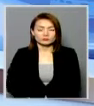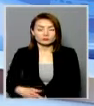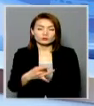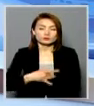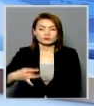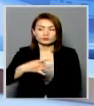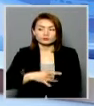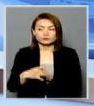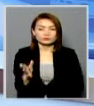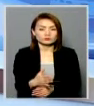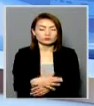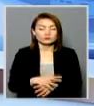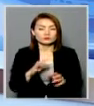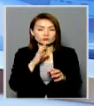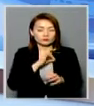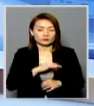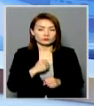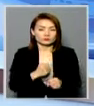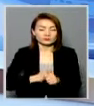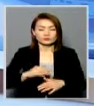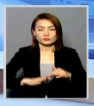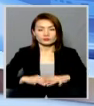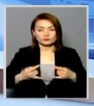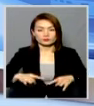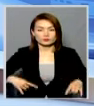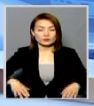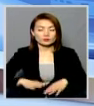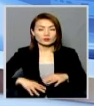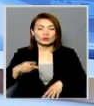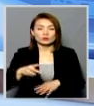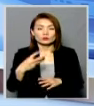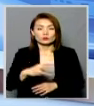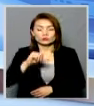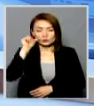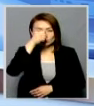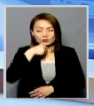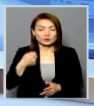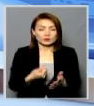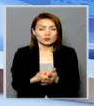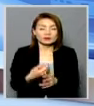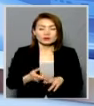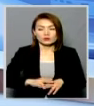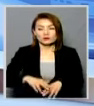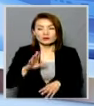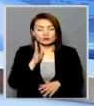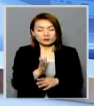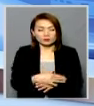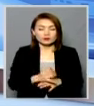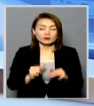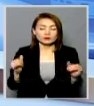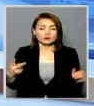Өңірде белгілі тұқымдас балықтарды қолдан өсіру жұмыстары қарқында. Мамандар 2030 жылға дейін мұндай су маржандарының